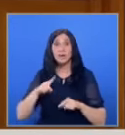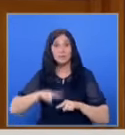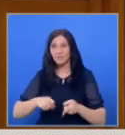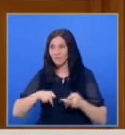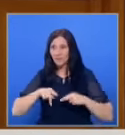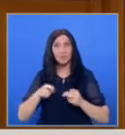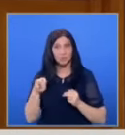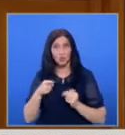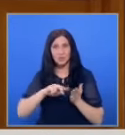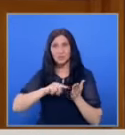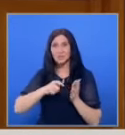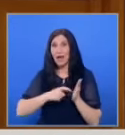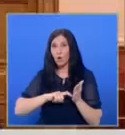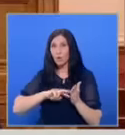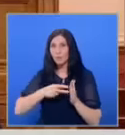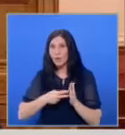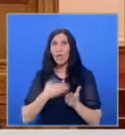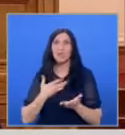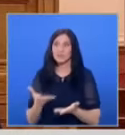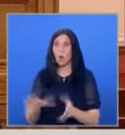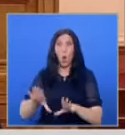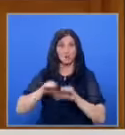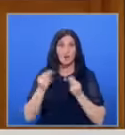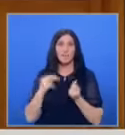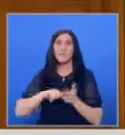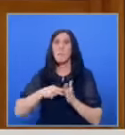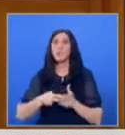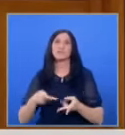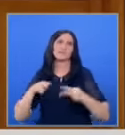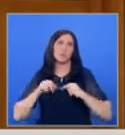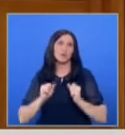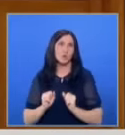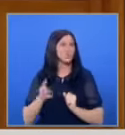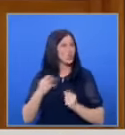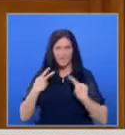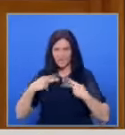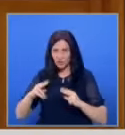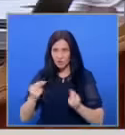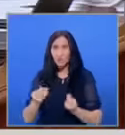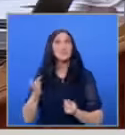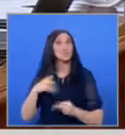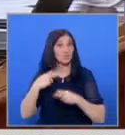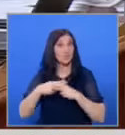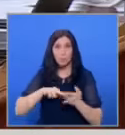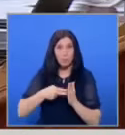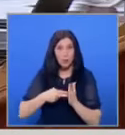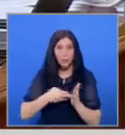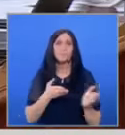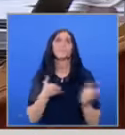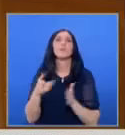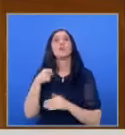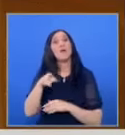усвоили вече пари по плана за възстановяване и устойчивост? Ще връщаме пари ли? Ще спреме плана ли? Това е мярка,